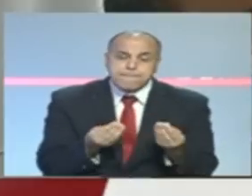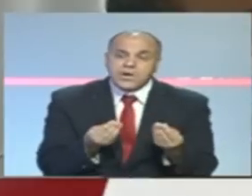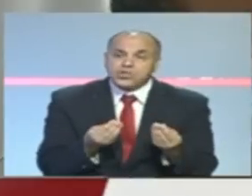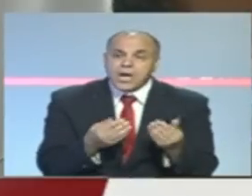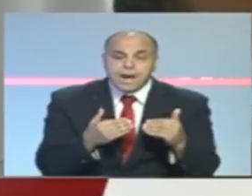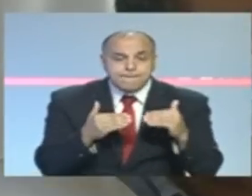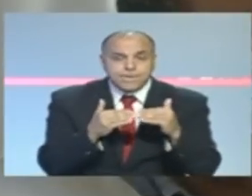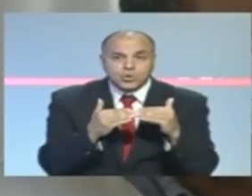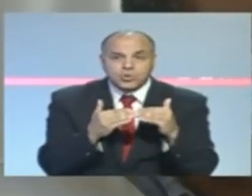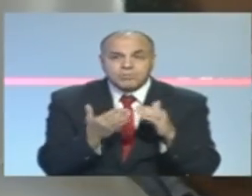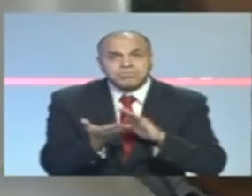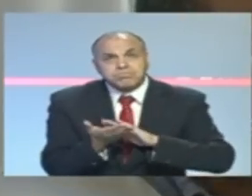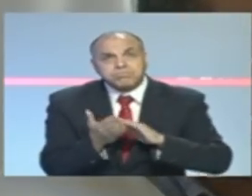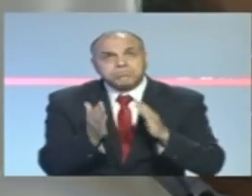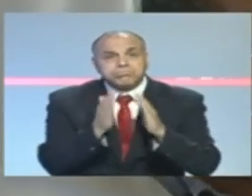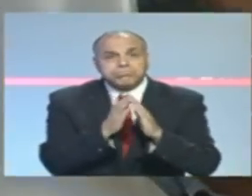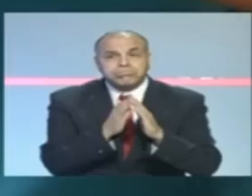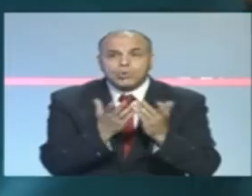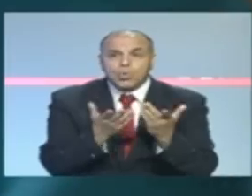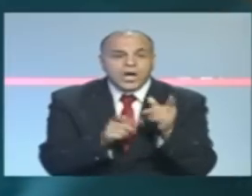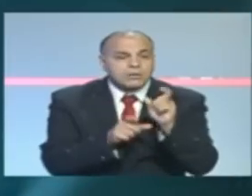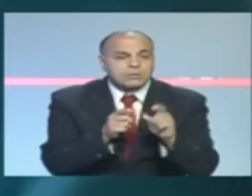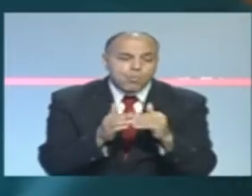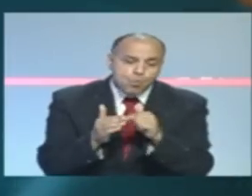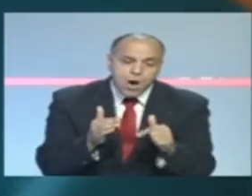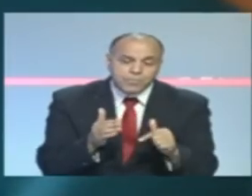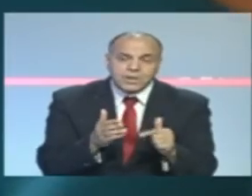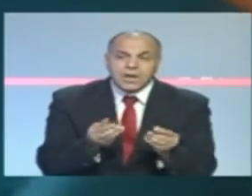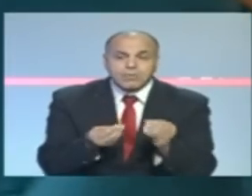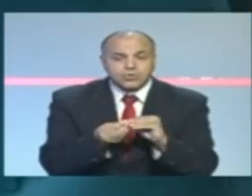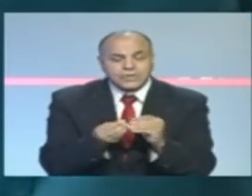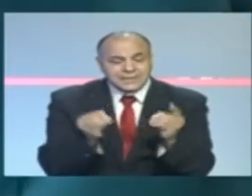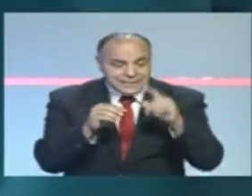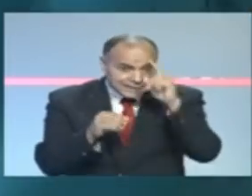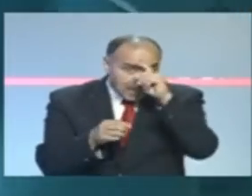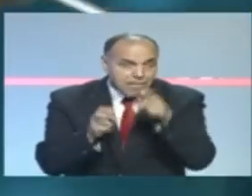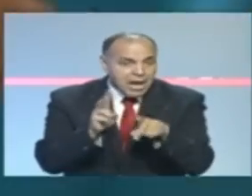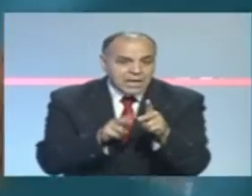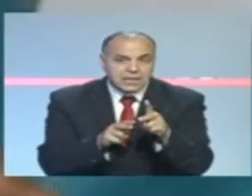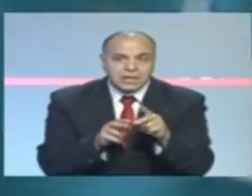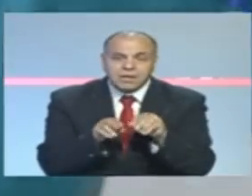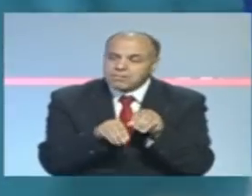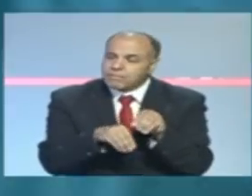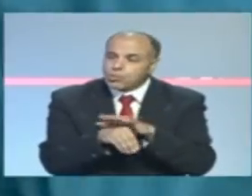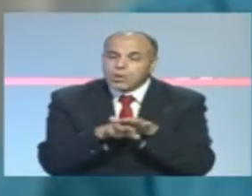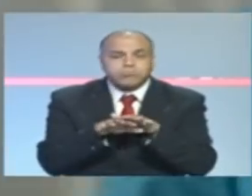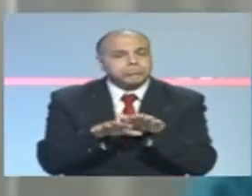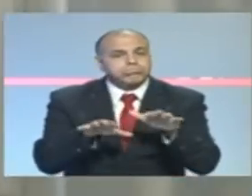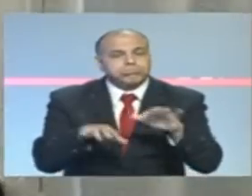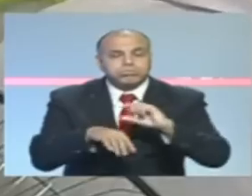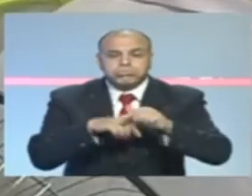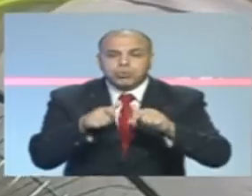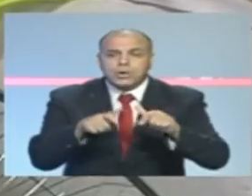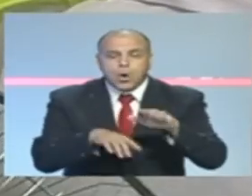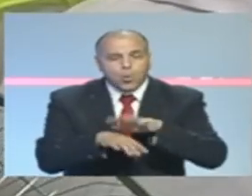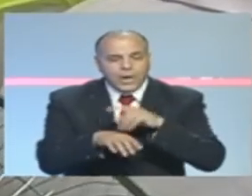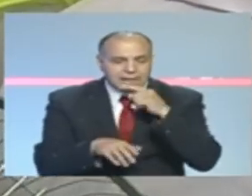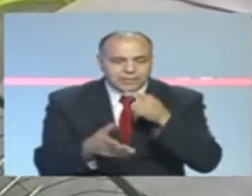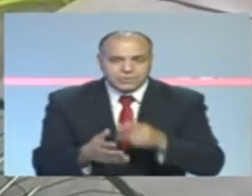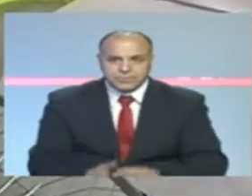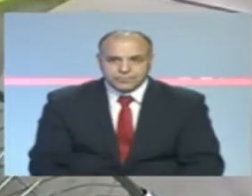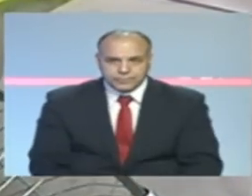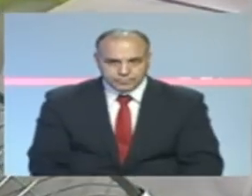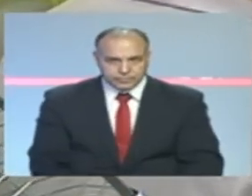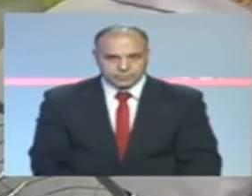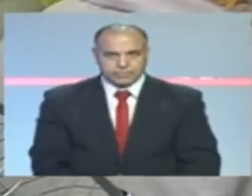على مستوى البنيه الاساسيه والعنصر البشري زاد في تعقيدها تفشي فيروس كورونا بهذه الولايه